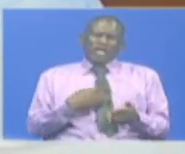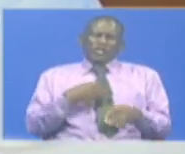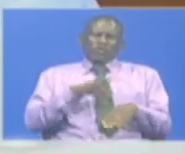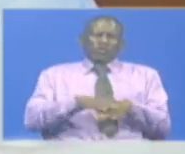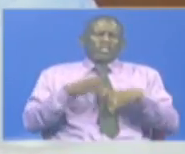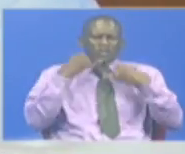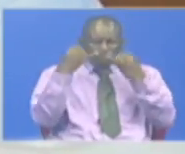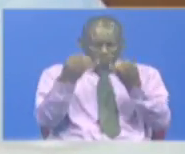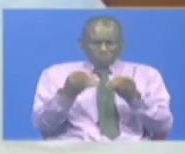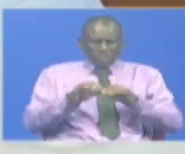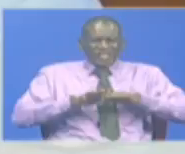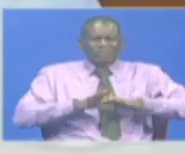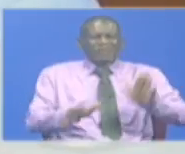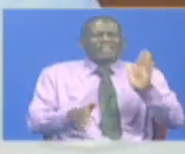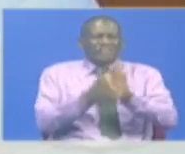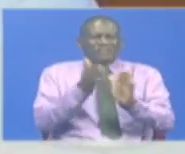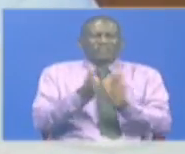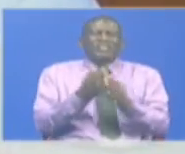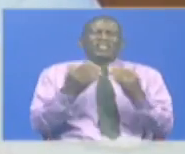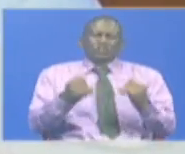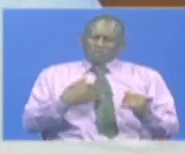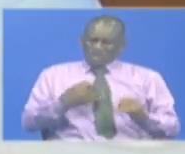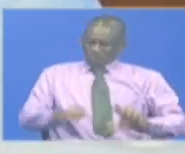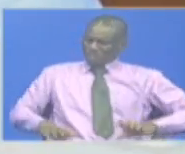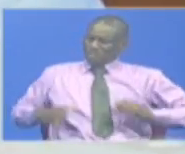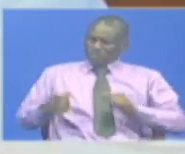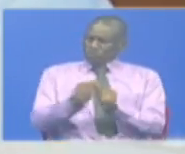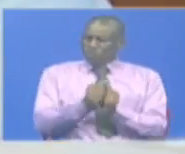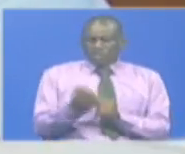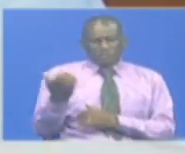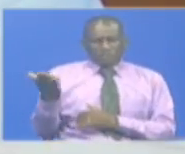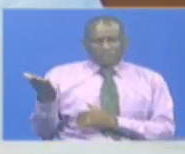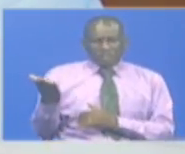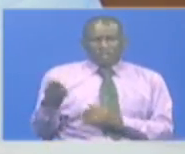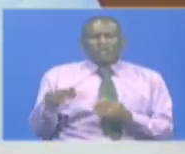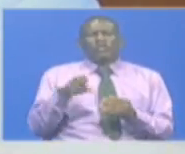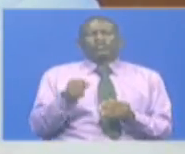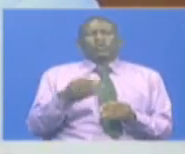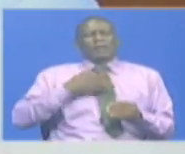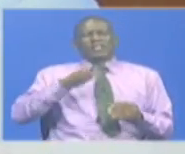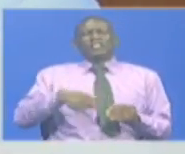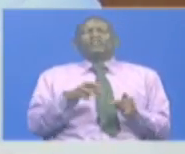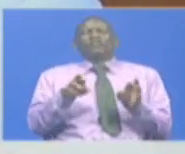inashika haraka, na hasa bila nimekuwa naye. So mimi pia nikajipeleka hospitali.